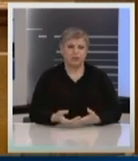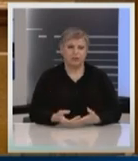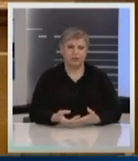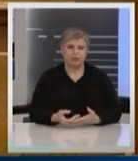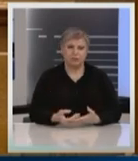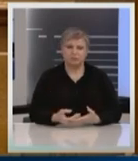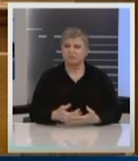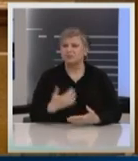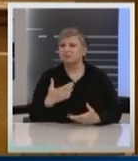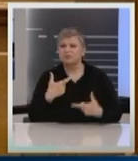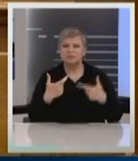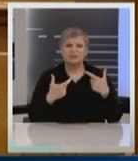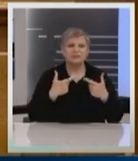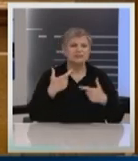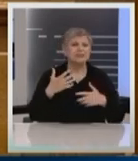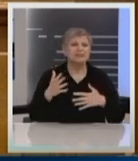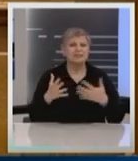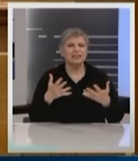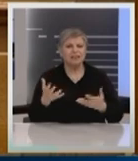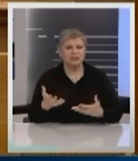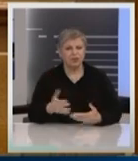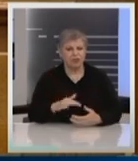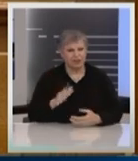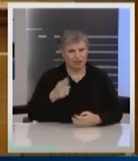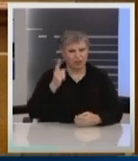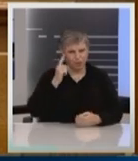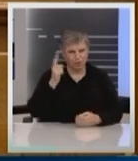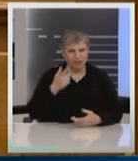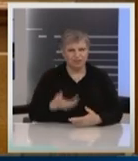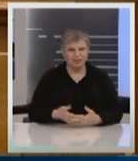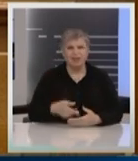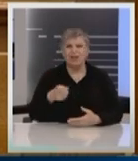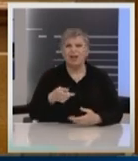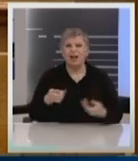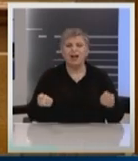Κάτι κραυγές ακούω. Νομίζετε ότι καταπίνετε εύκολα αυτό που κάνετε.